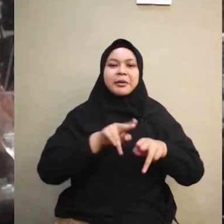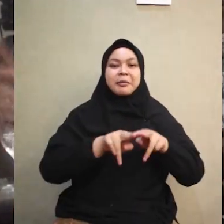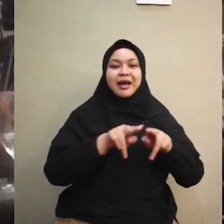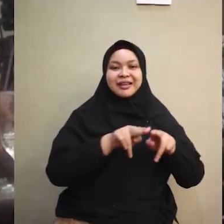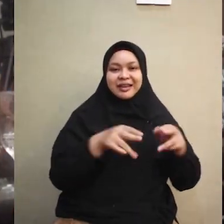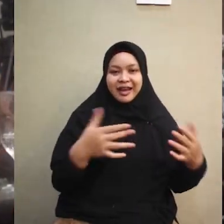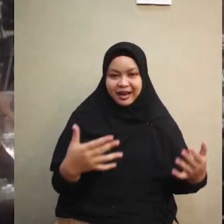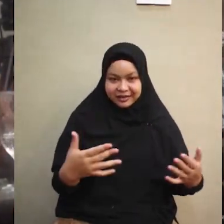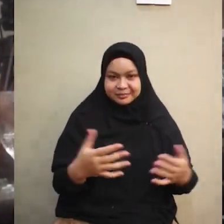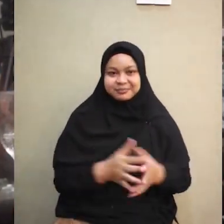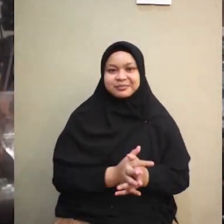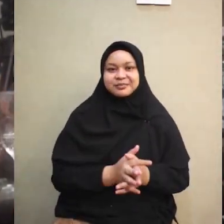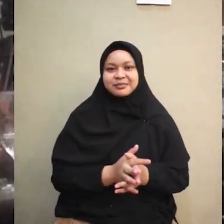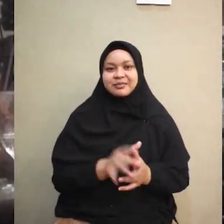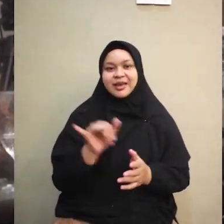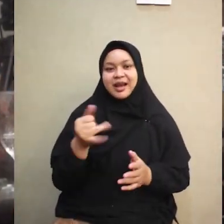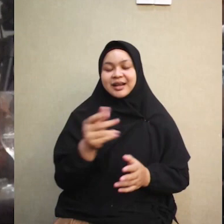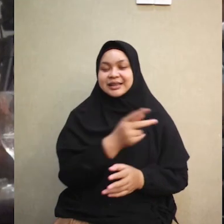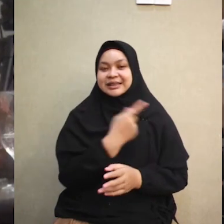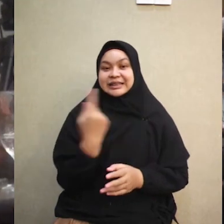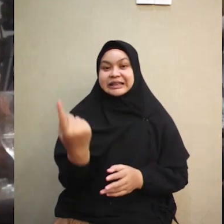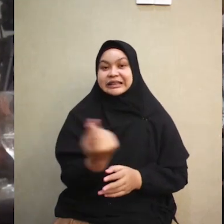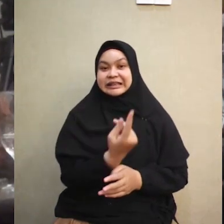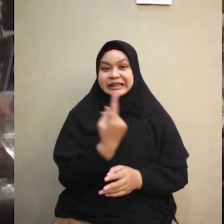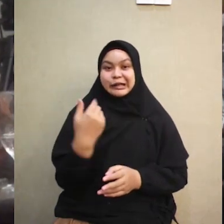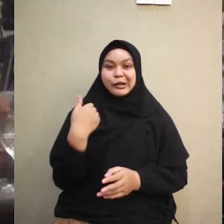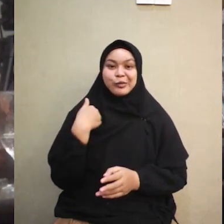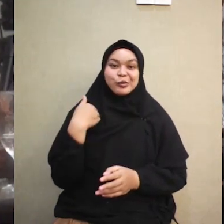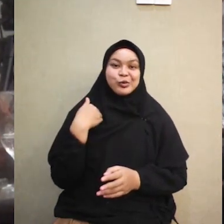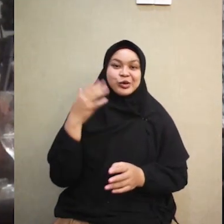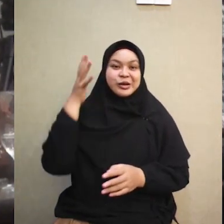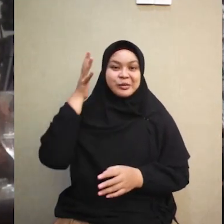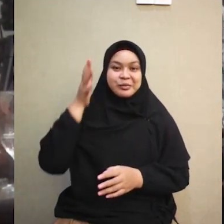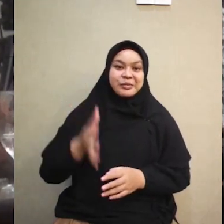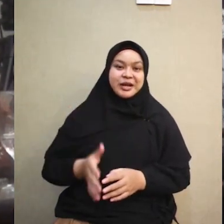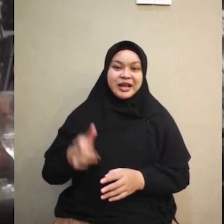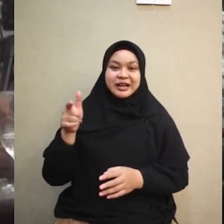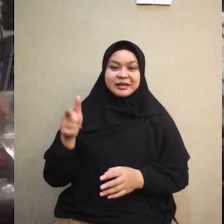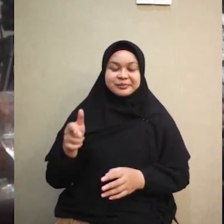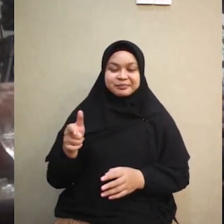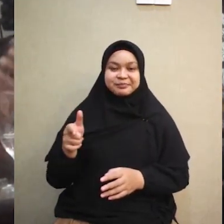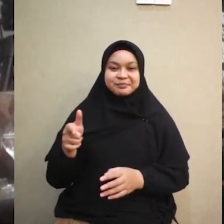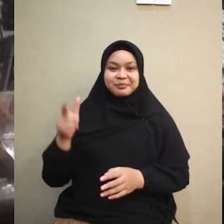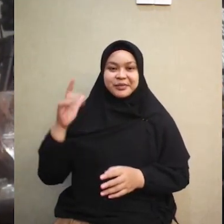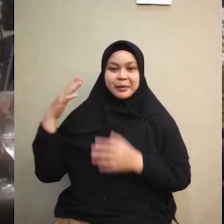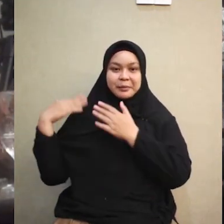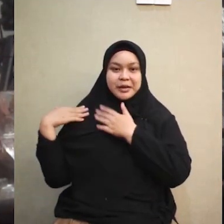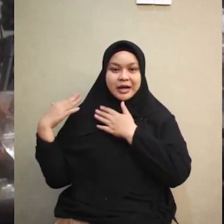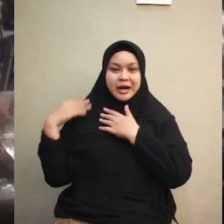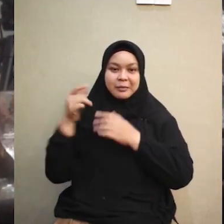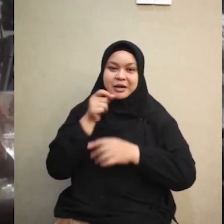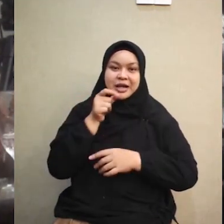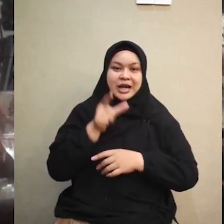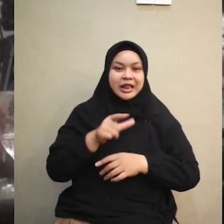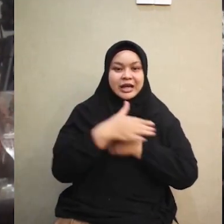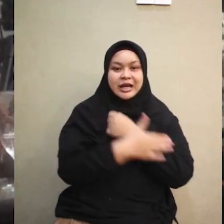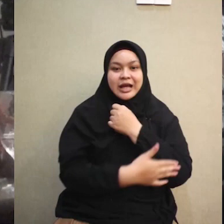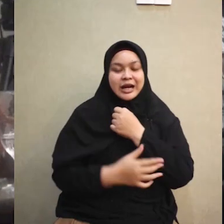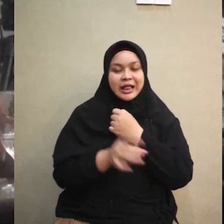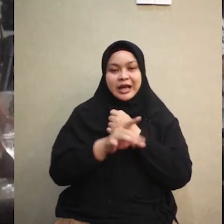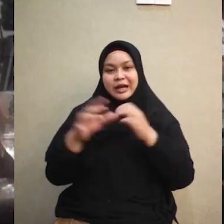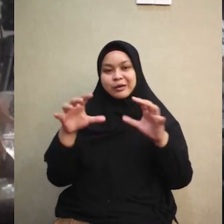gitu ya jadi karena kita kita juga punya peran untuk mengkritik negara lain kita punya posisi yang sama